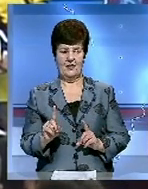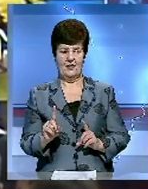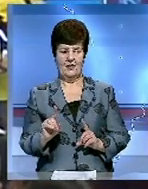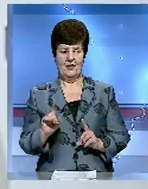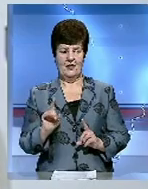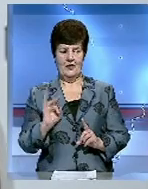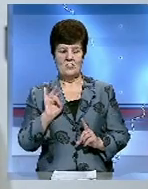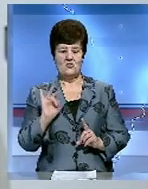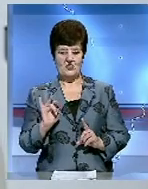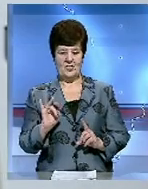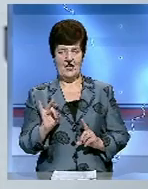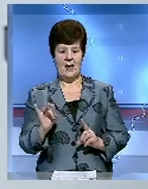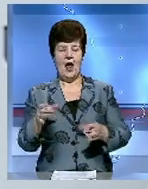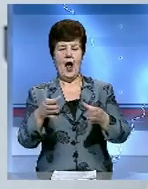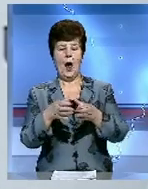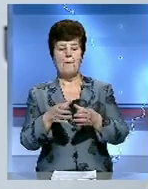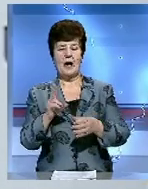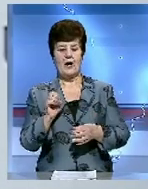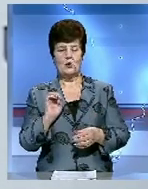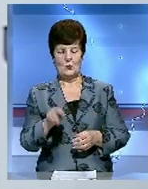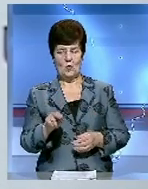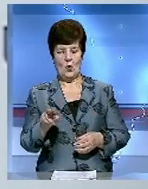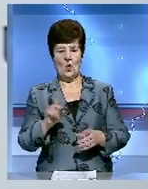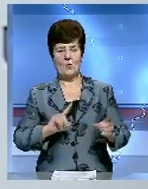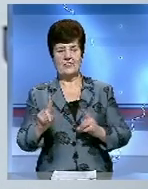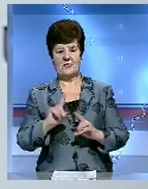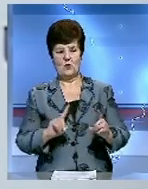și aparatul Consiliului. Noi lucrăm